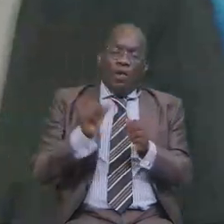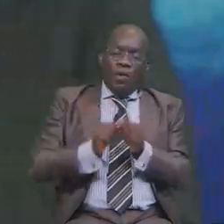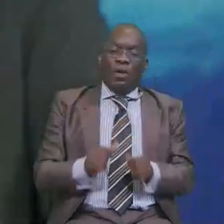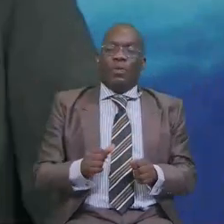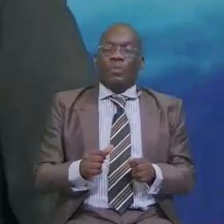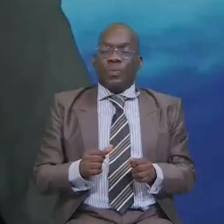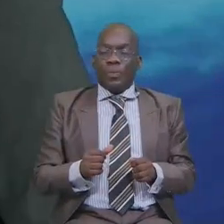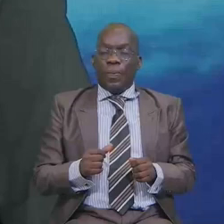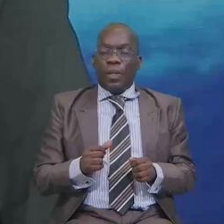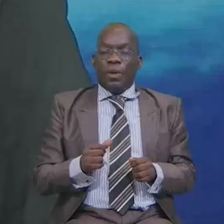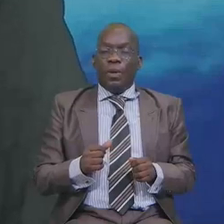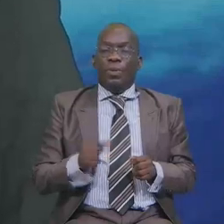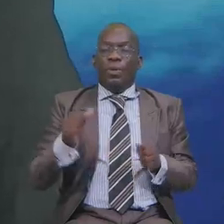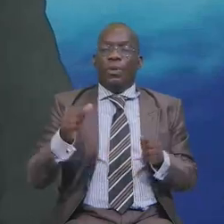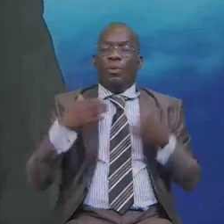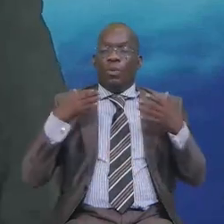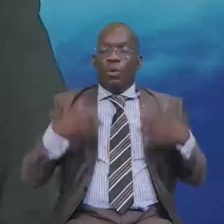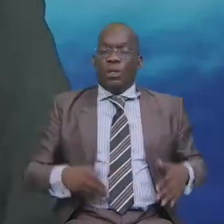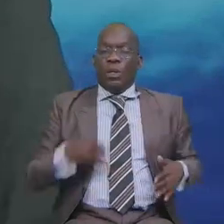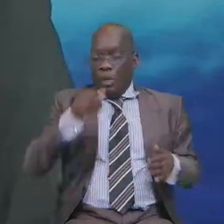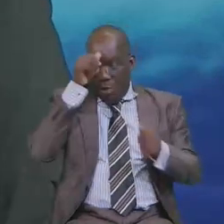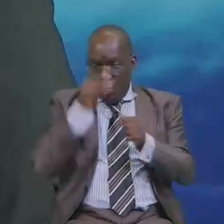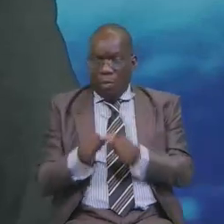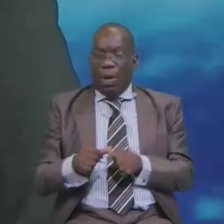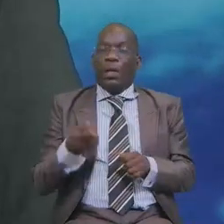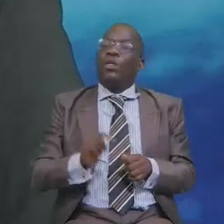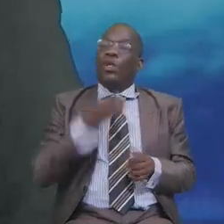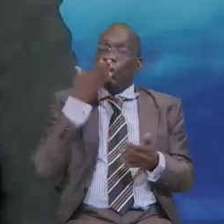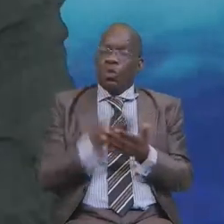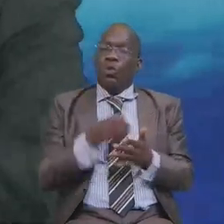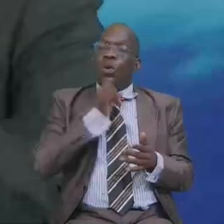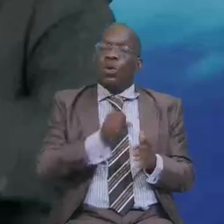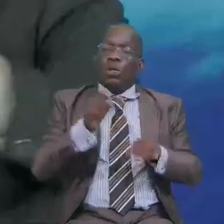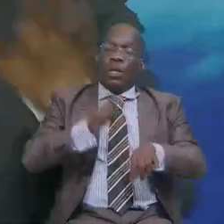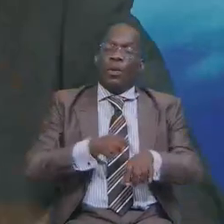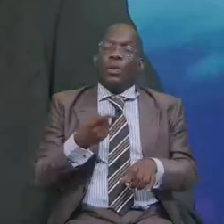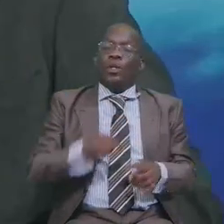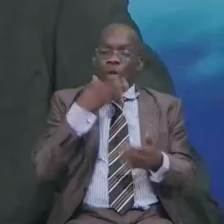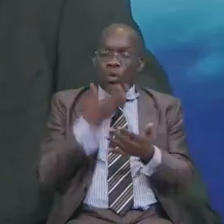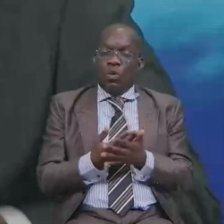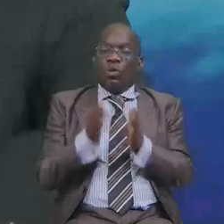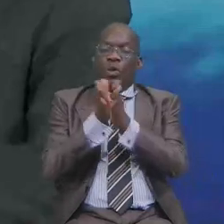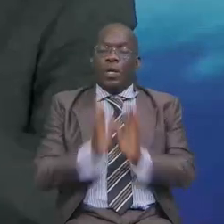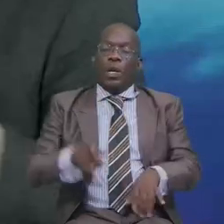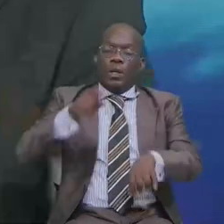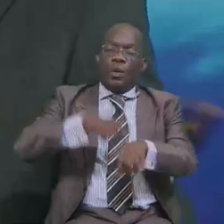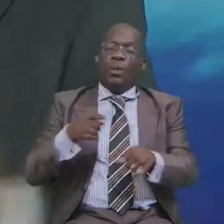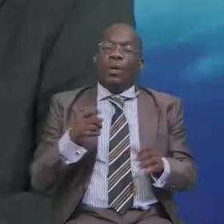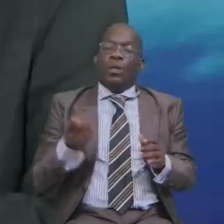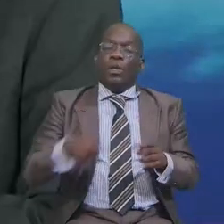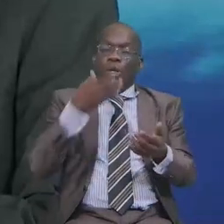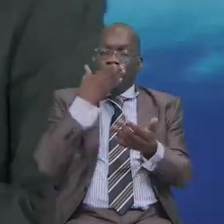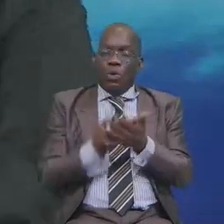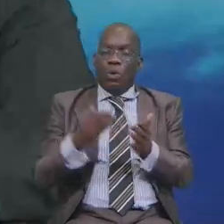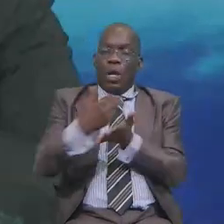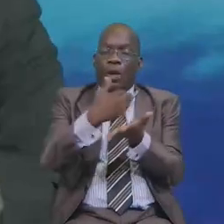Rappelez-vous, les beaux vieux temps et les beaux temps de prière et les beaux temps de moisson et les